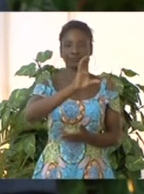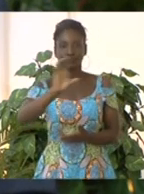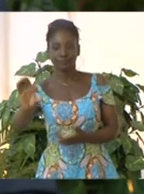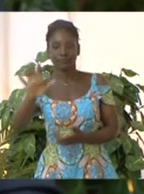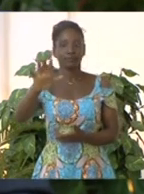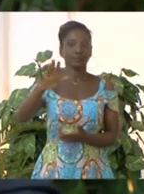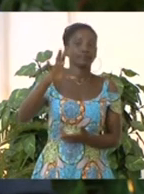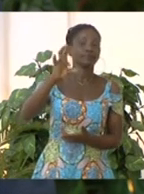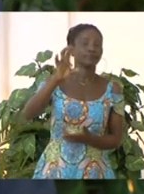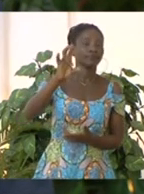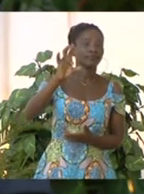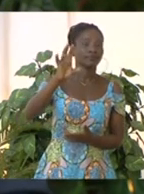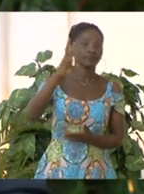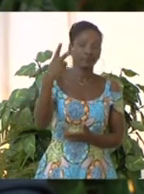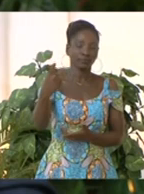579 inscrits.